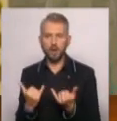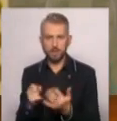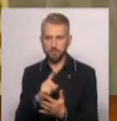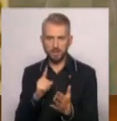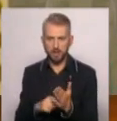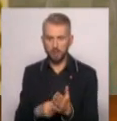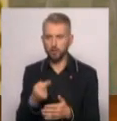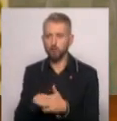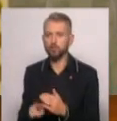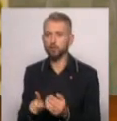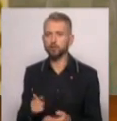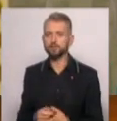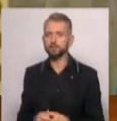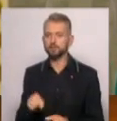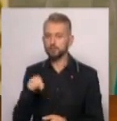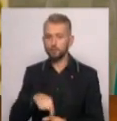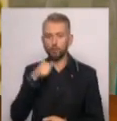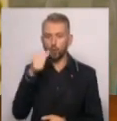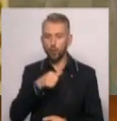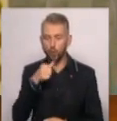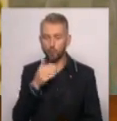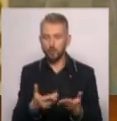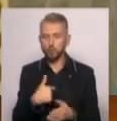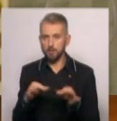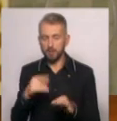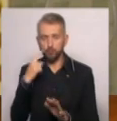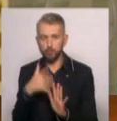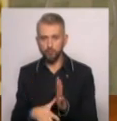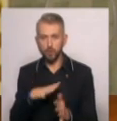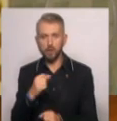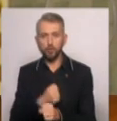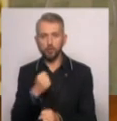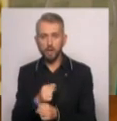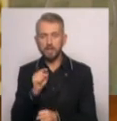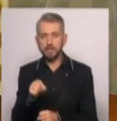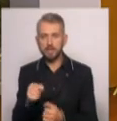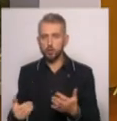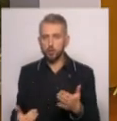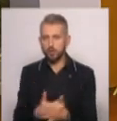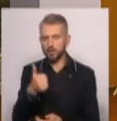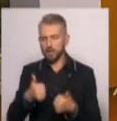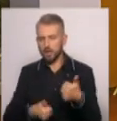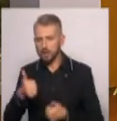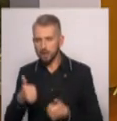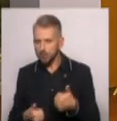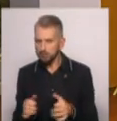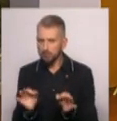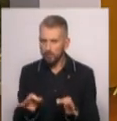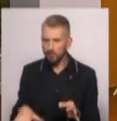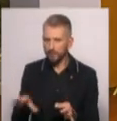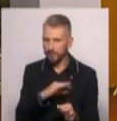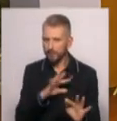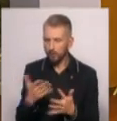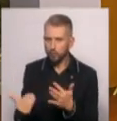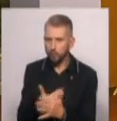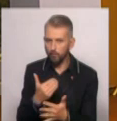насправді, тому що якраз цього року, якщо я правильно розумію, розроблялися ось ці нові тендери, так правильно все відбувалося, нове